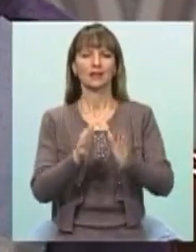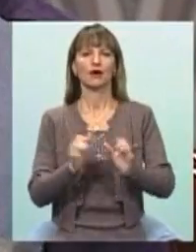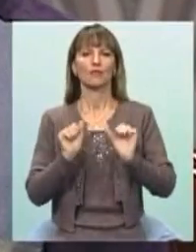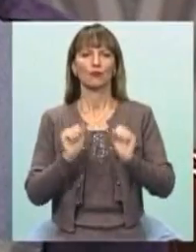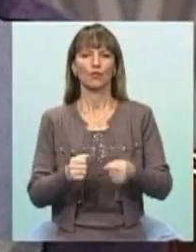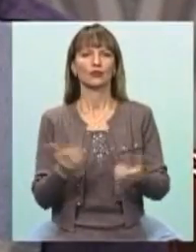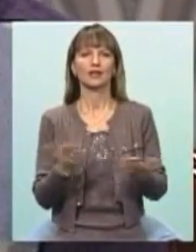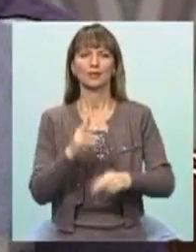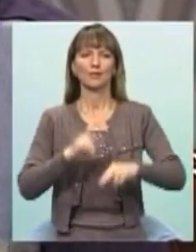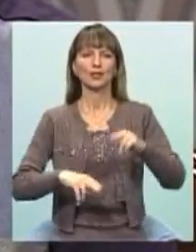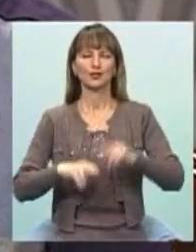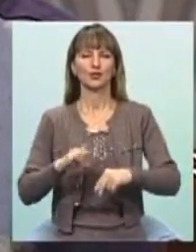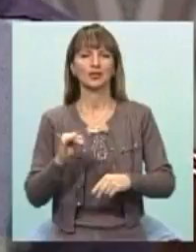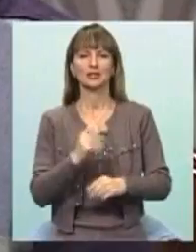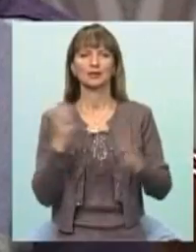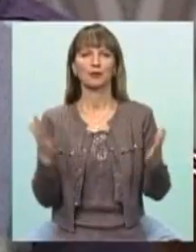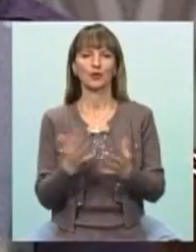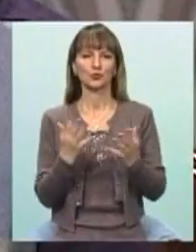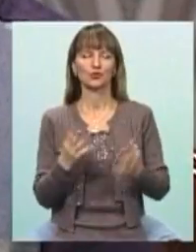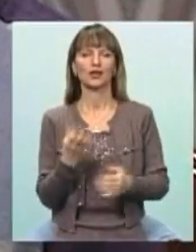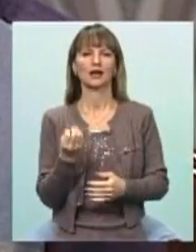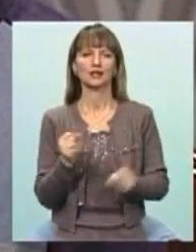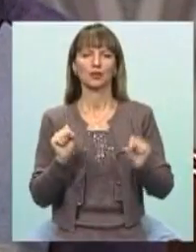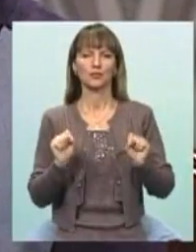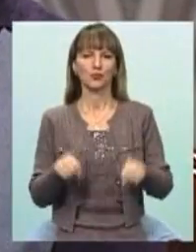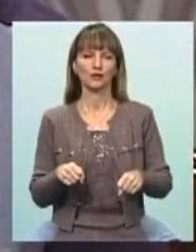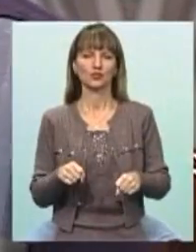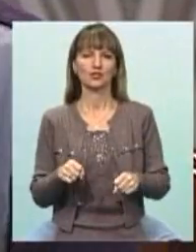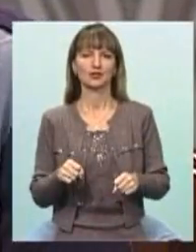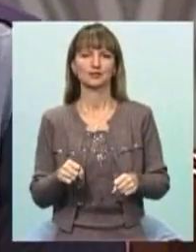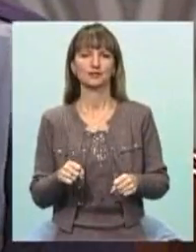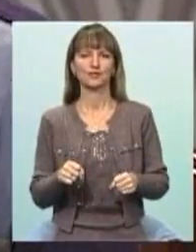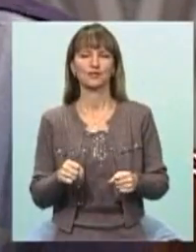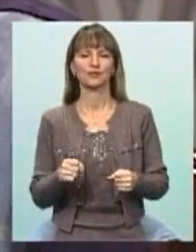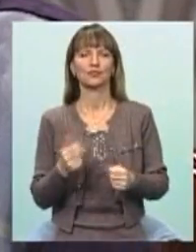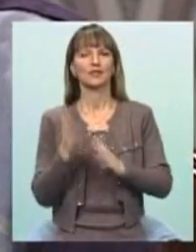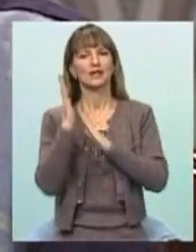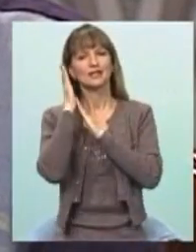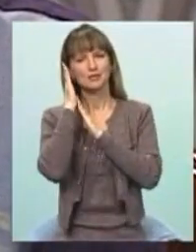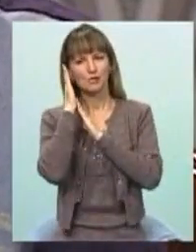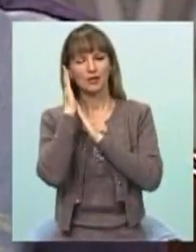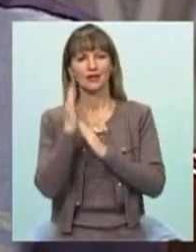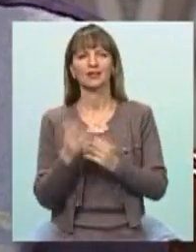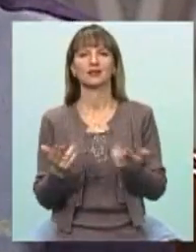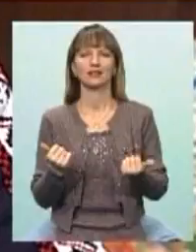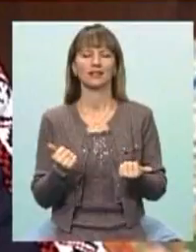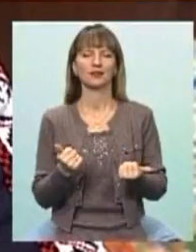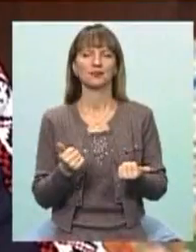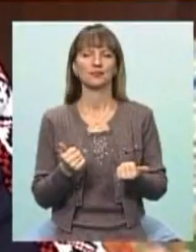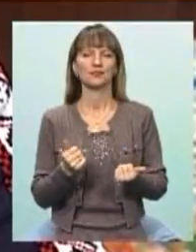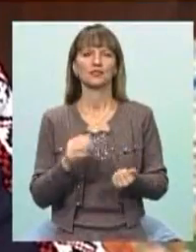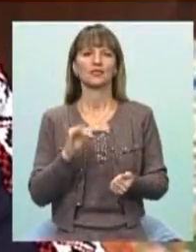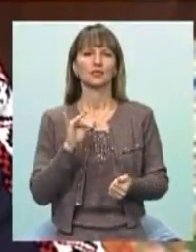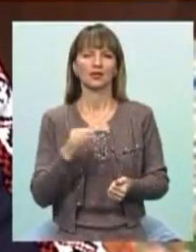якісь постройки з них, а ще можна, звісно ж, спати. Так, дійсно. Ну і,